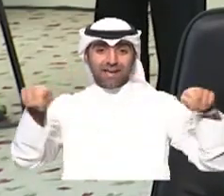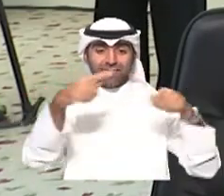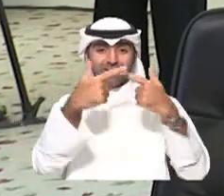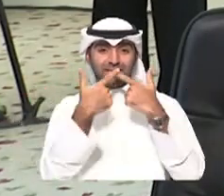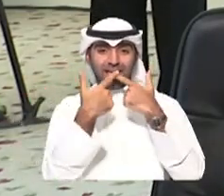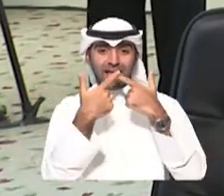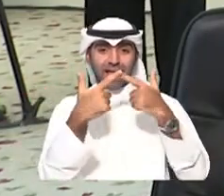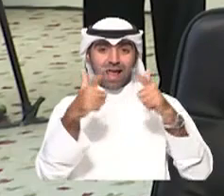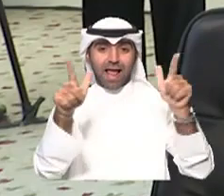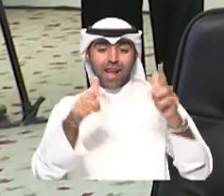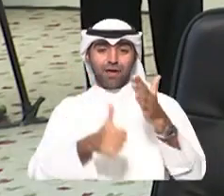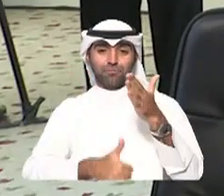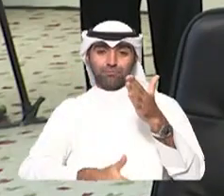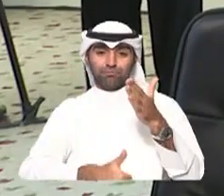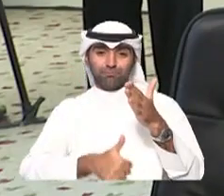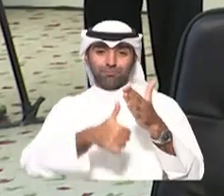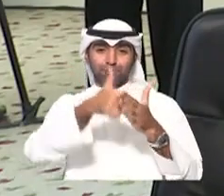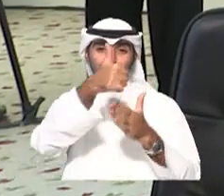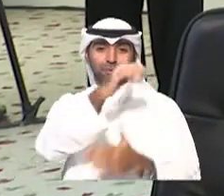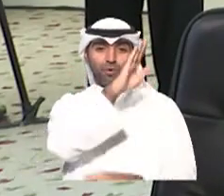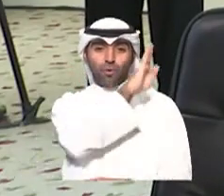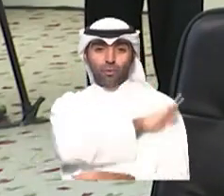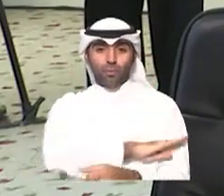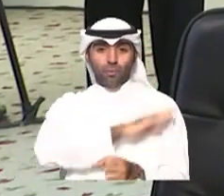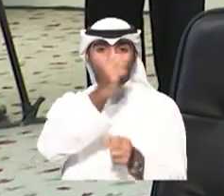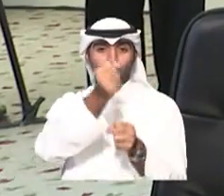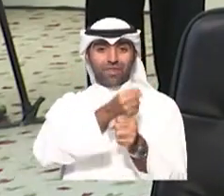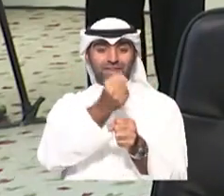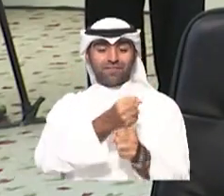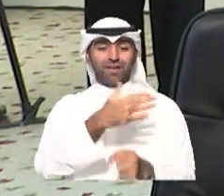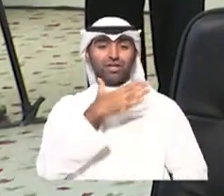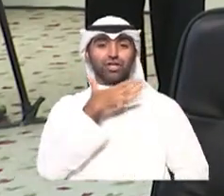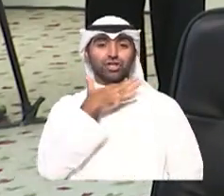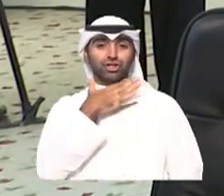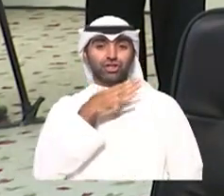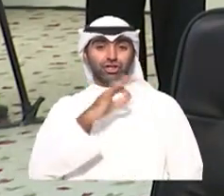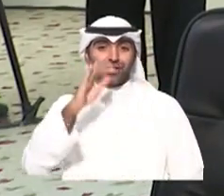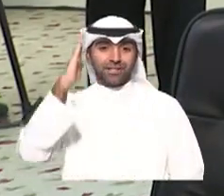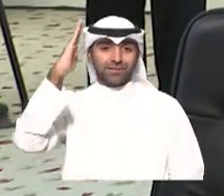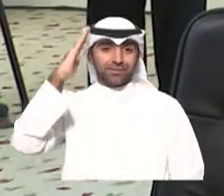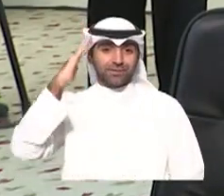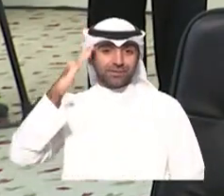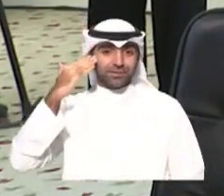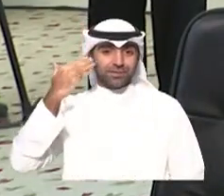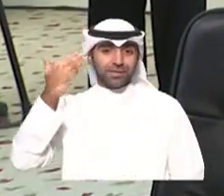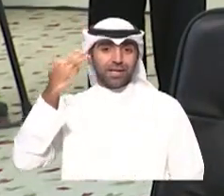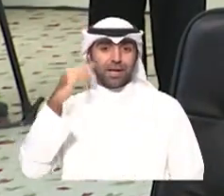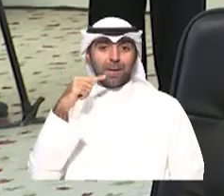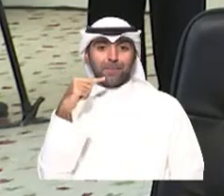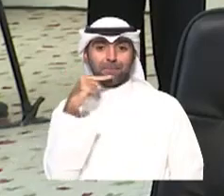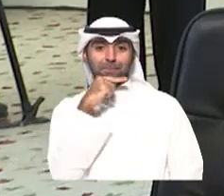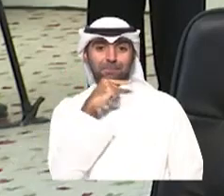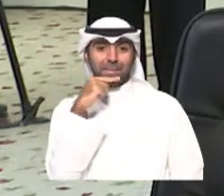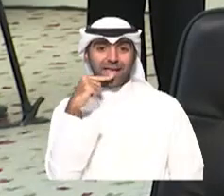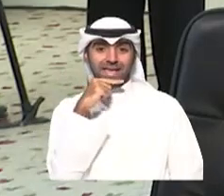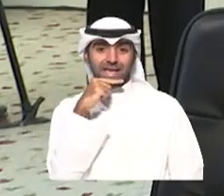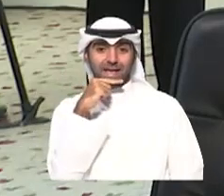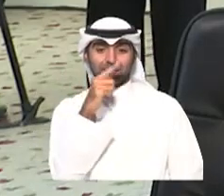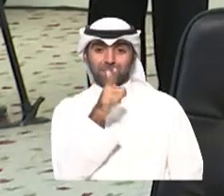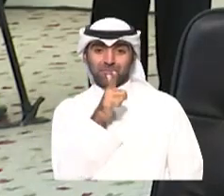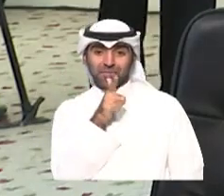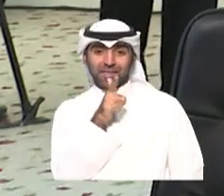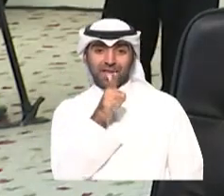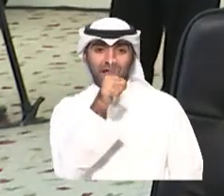طبيبات، فهذول يعملون في السلك العسكري طبعا في المستشفى العسكري، لكن الشفت يتحول من مدني إلى عسكري. طبعا تأخذ